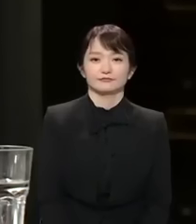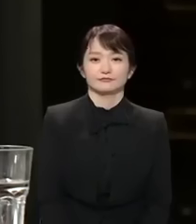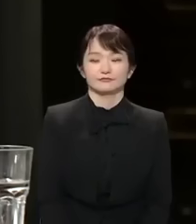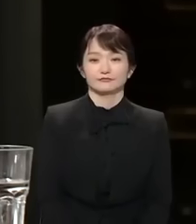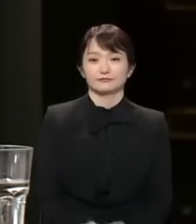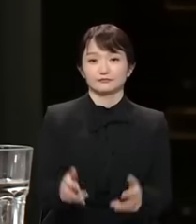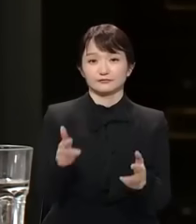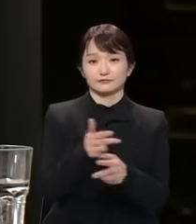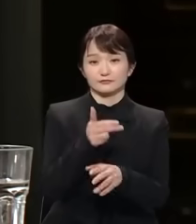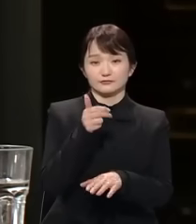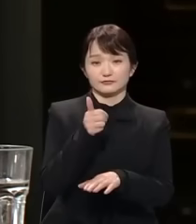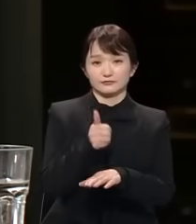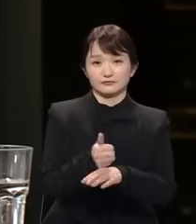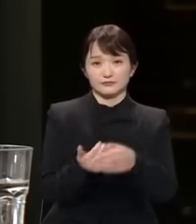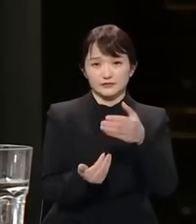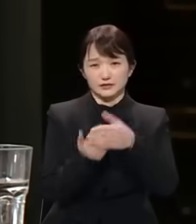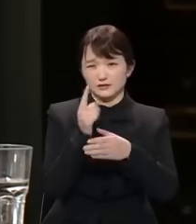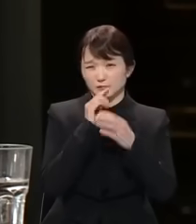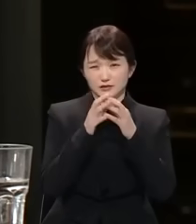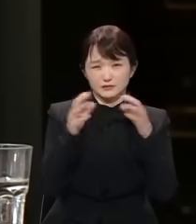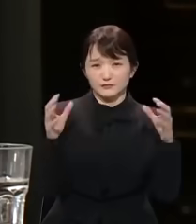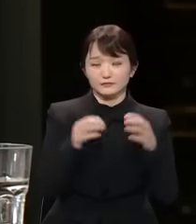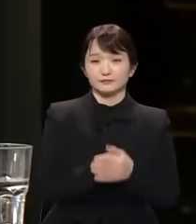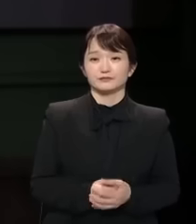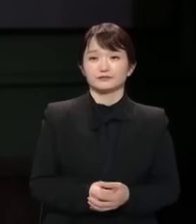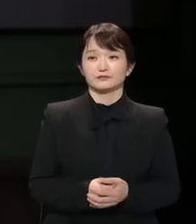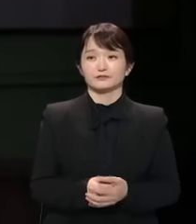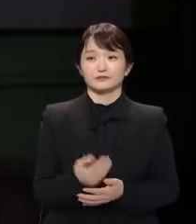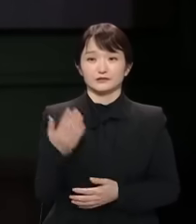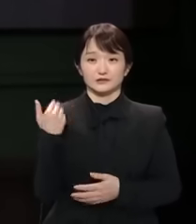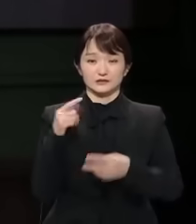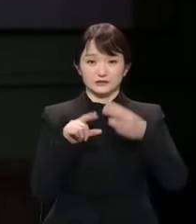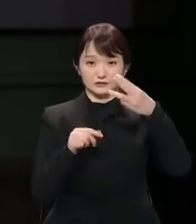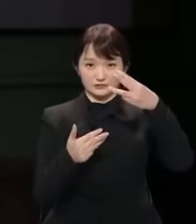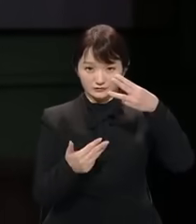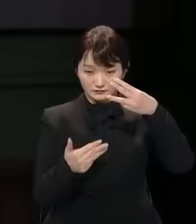주말 동안 난리가 났어요 저 사건네 일단 발생은 지난